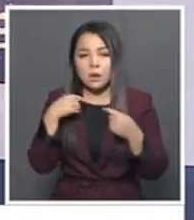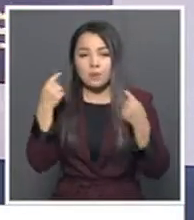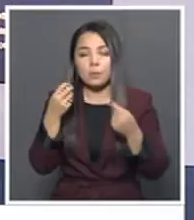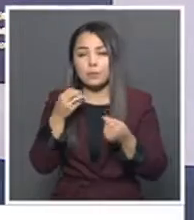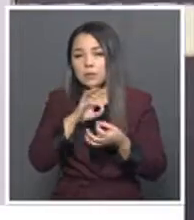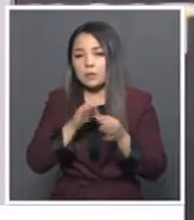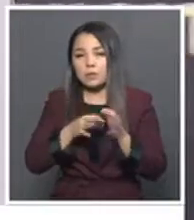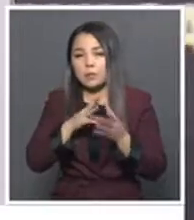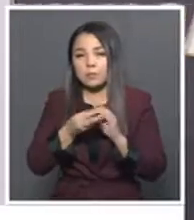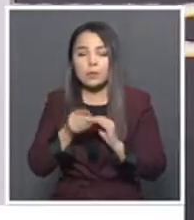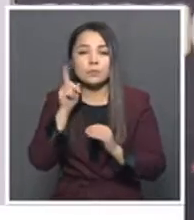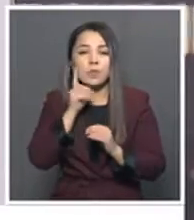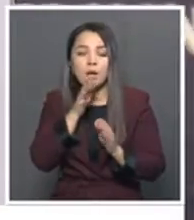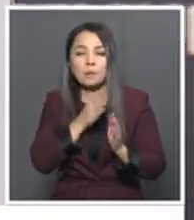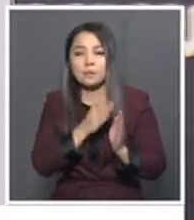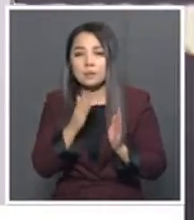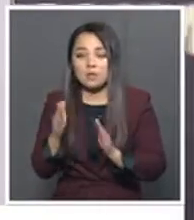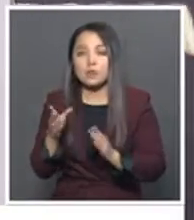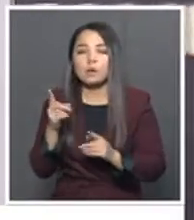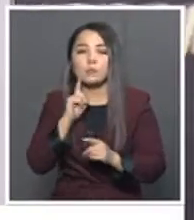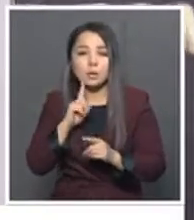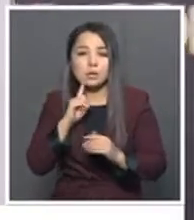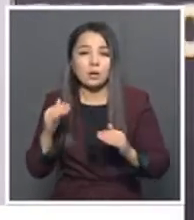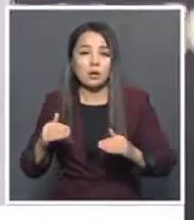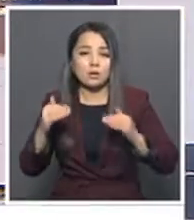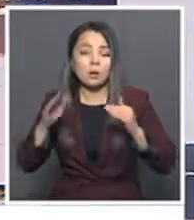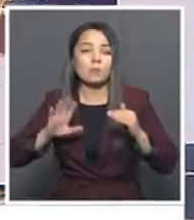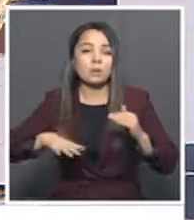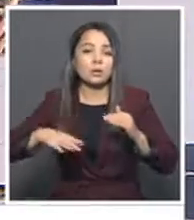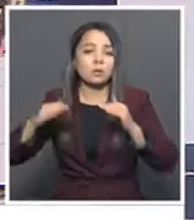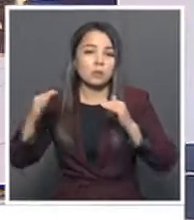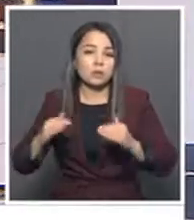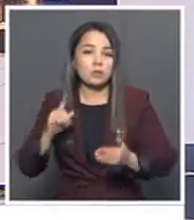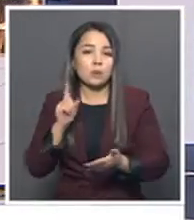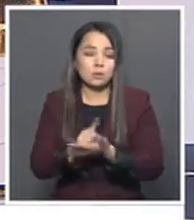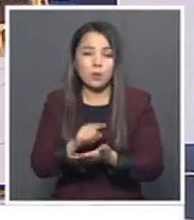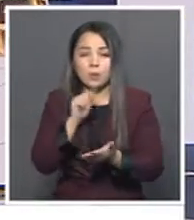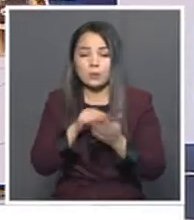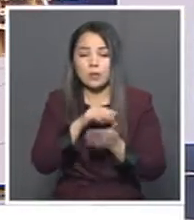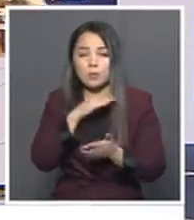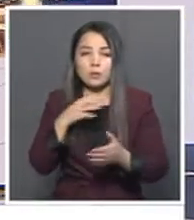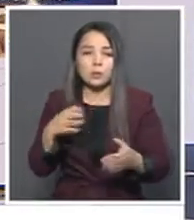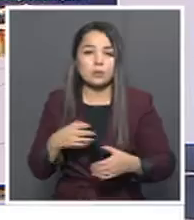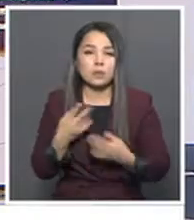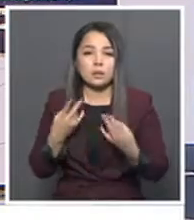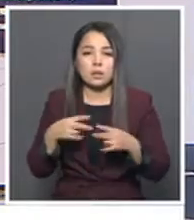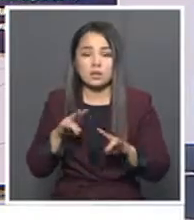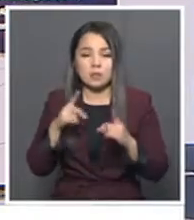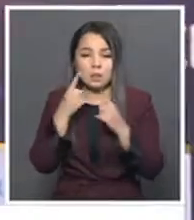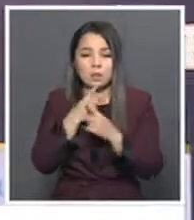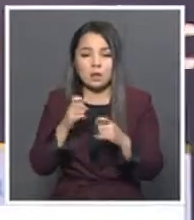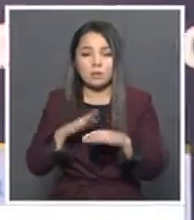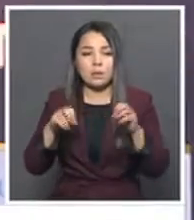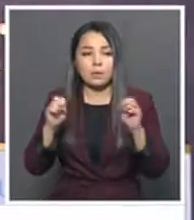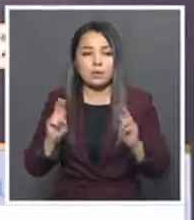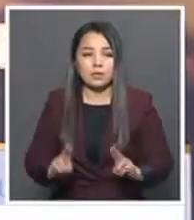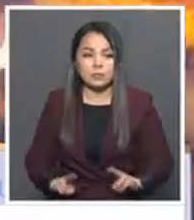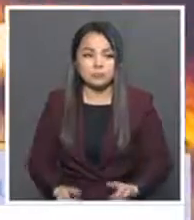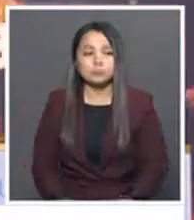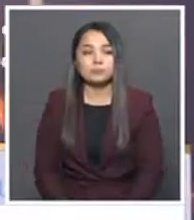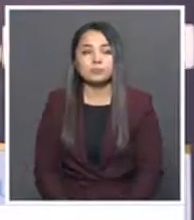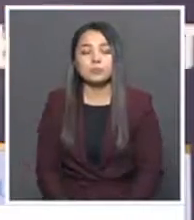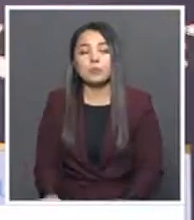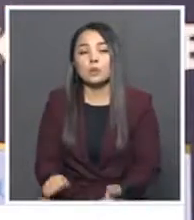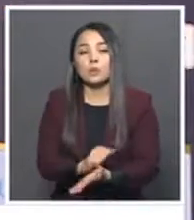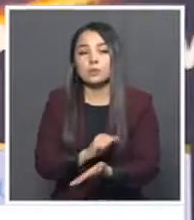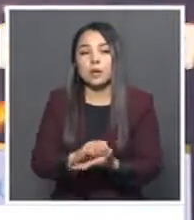маусымдық шара дейді министрлік өкілдері. Мамандар құс етін тұтынудан қорқудың қажеті жоқ деп отыр. Лесбет құжатты беру үшін ол